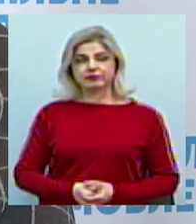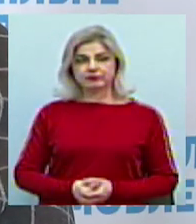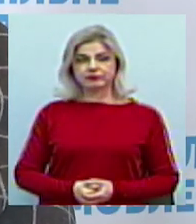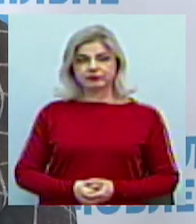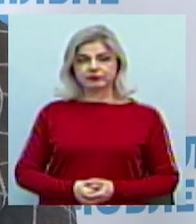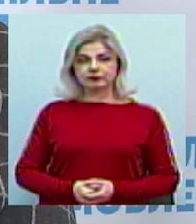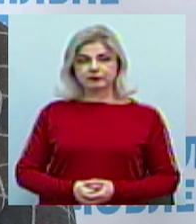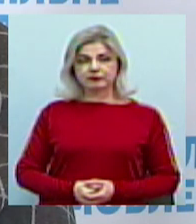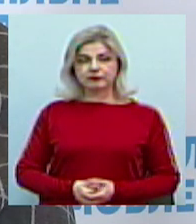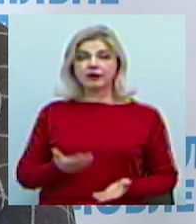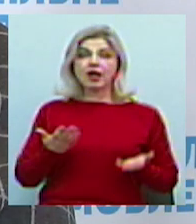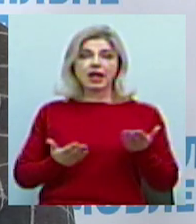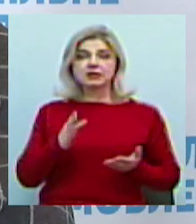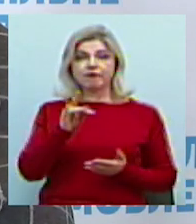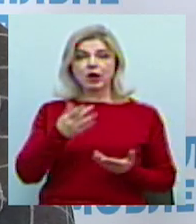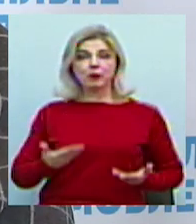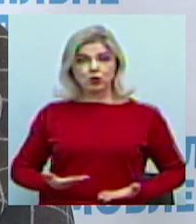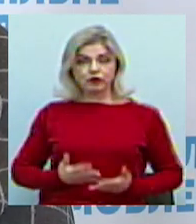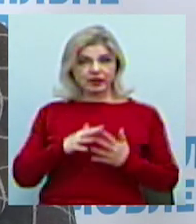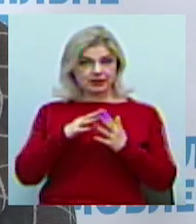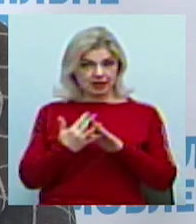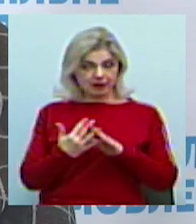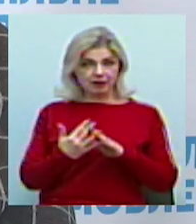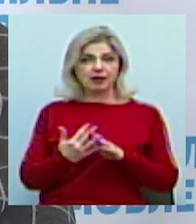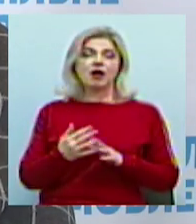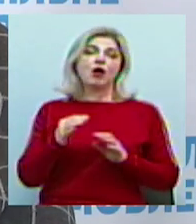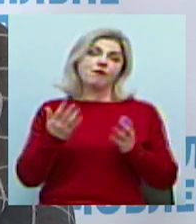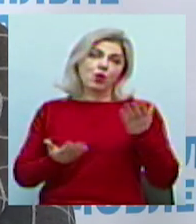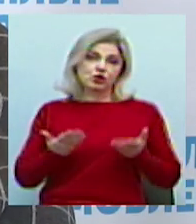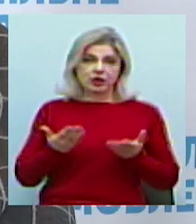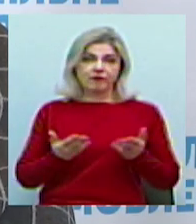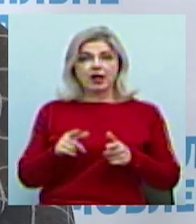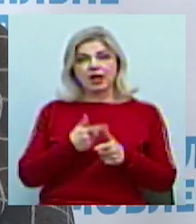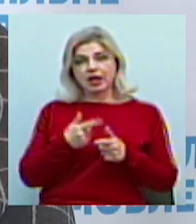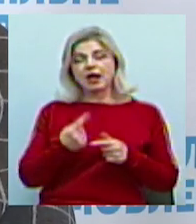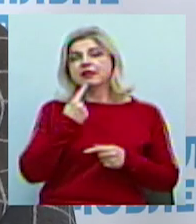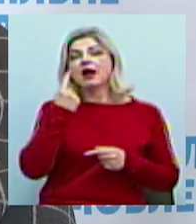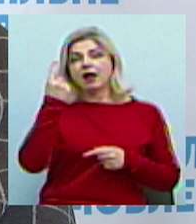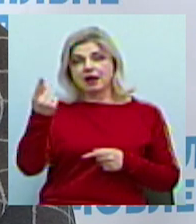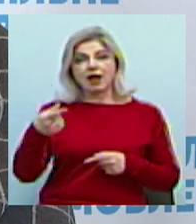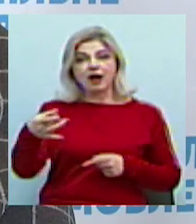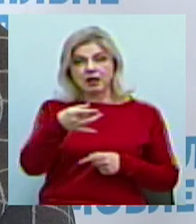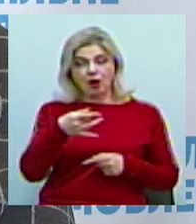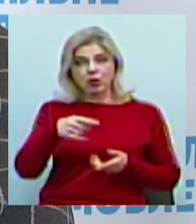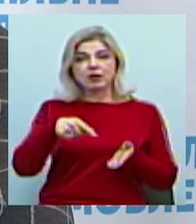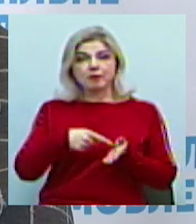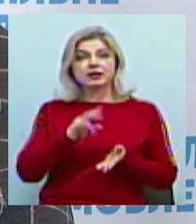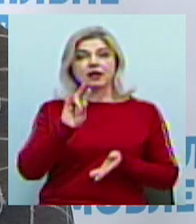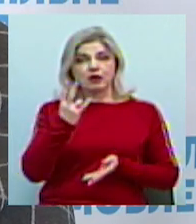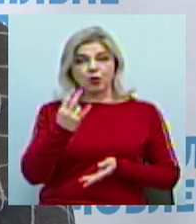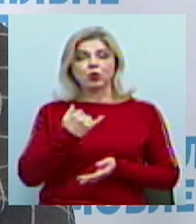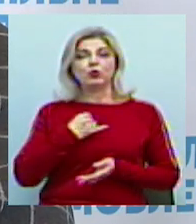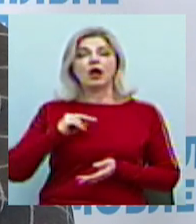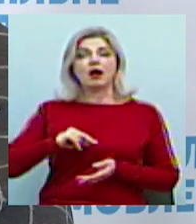ми чекаємо. А якщо ви проживаєте в сільській місцевості, можливо, або у віддалених районах міста Миколаєва, в нас